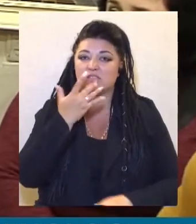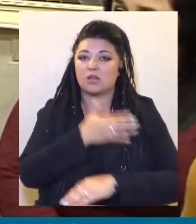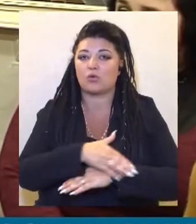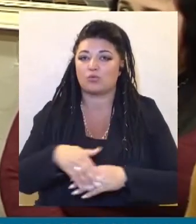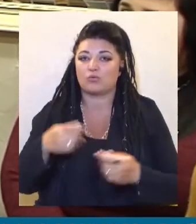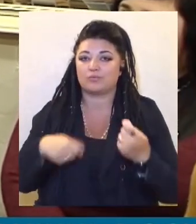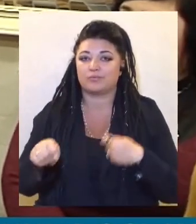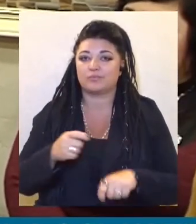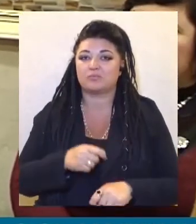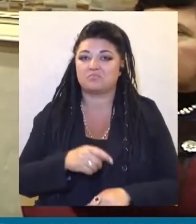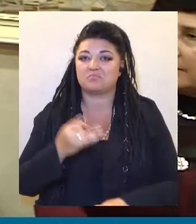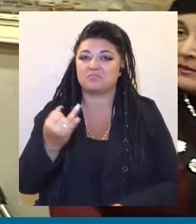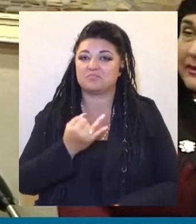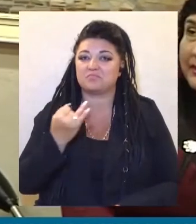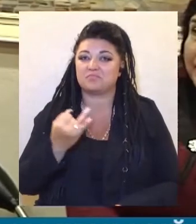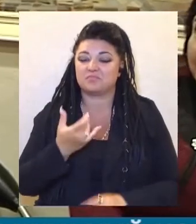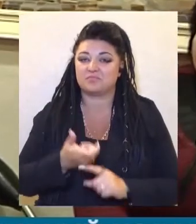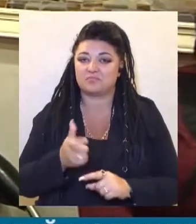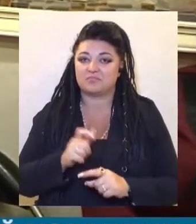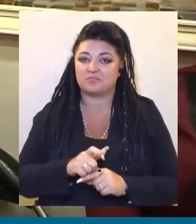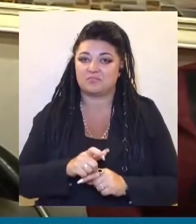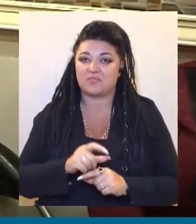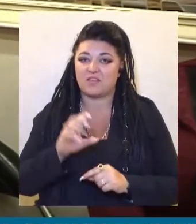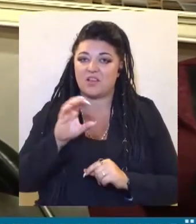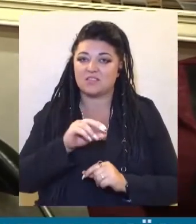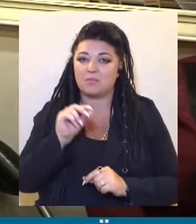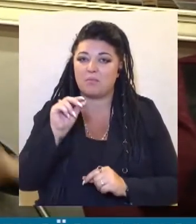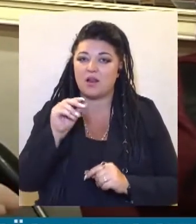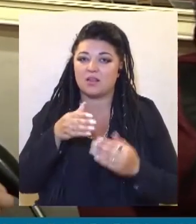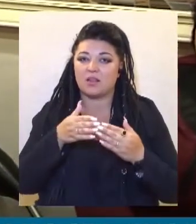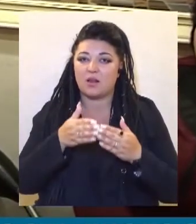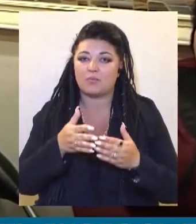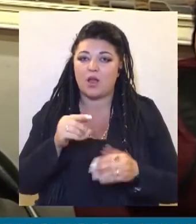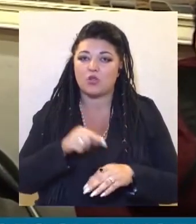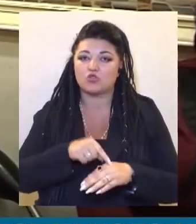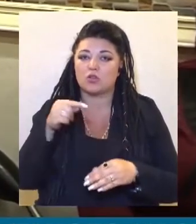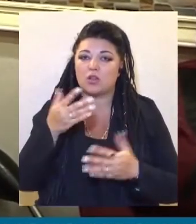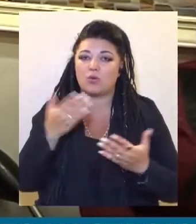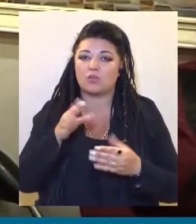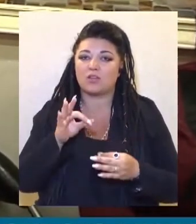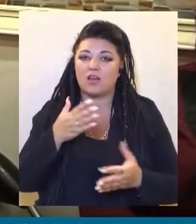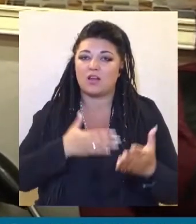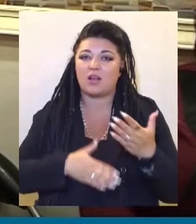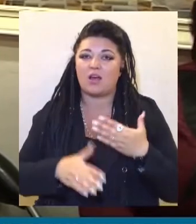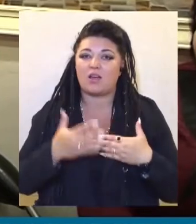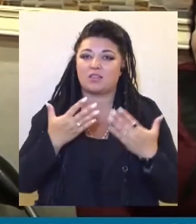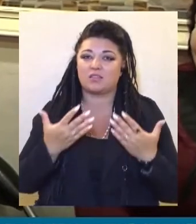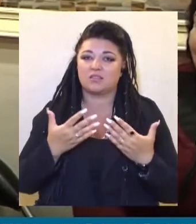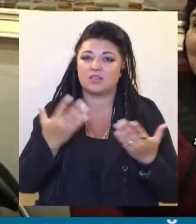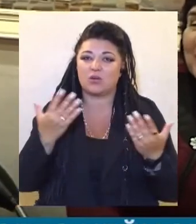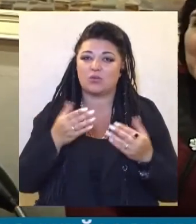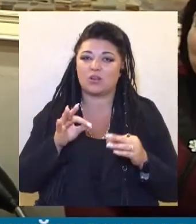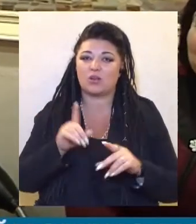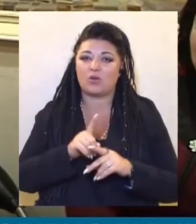ці камушки, а вон в кінці маленький кораблик, відчуття якоїсь радості, якоїсь такого